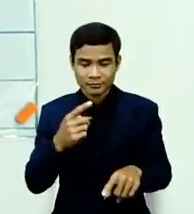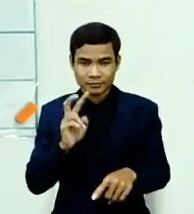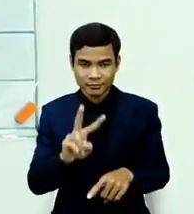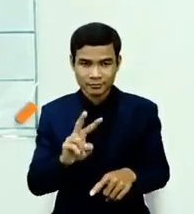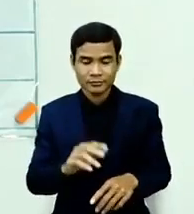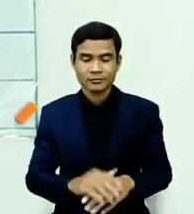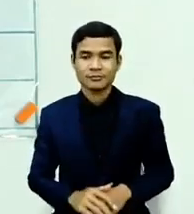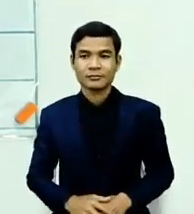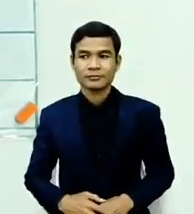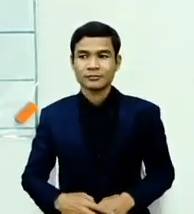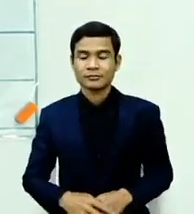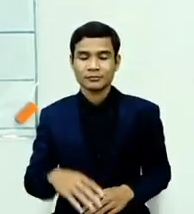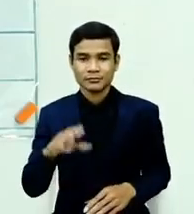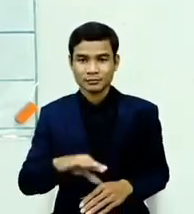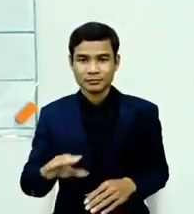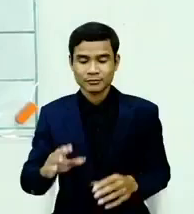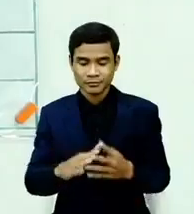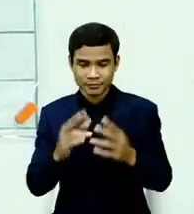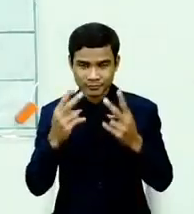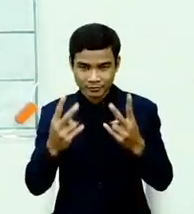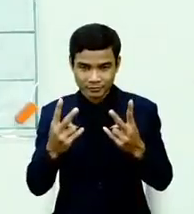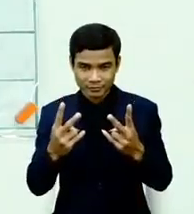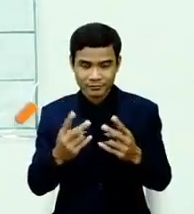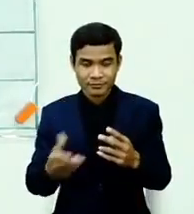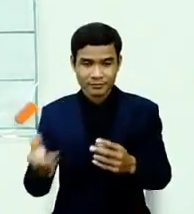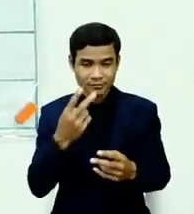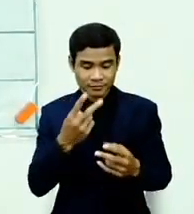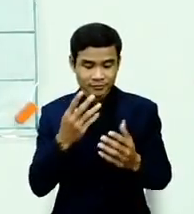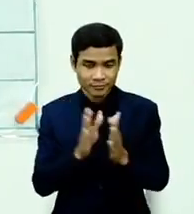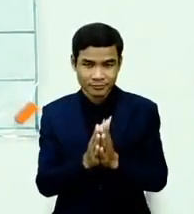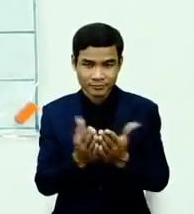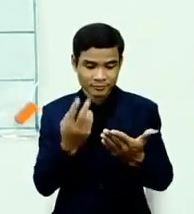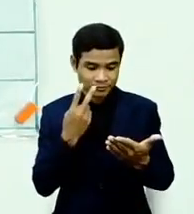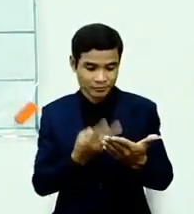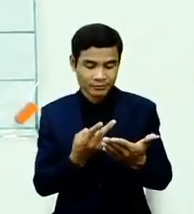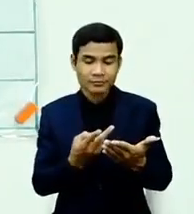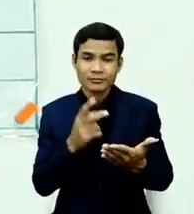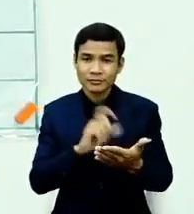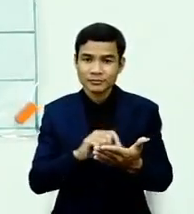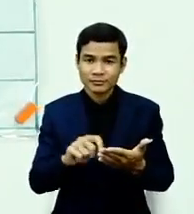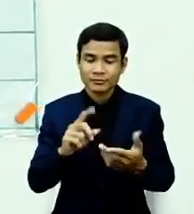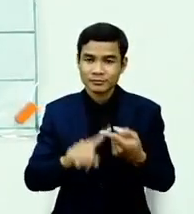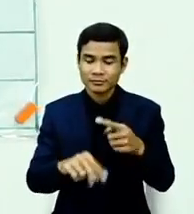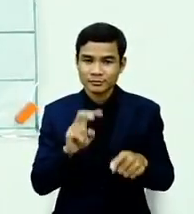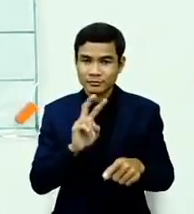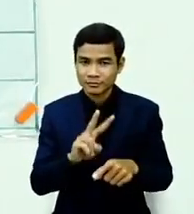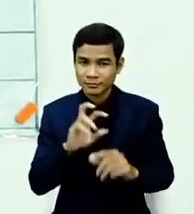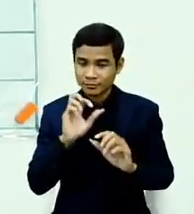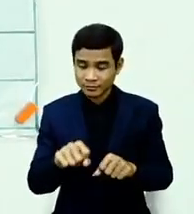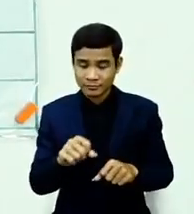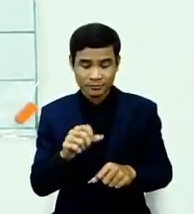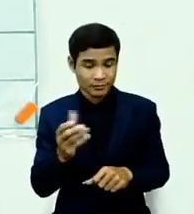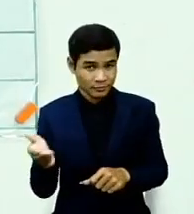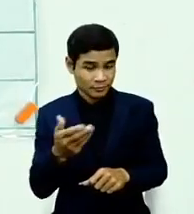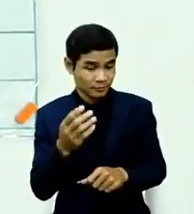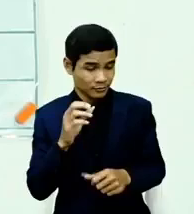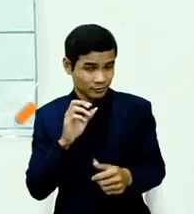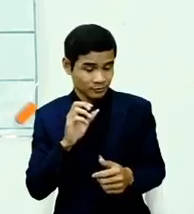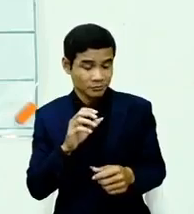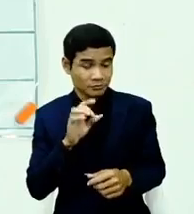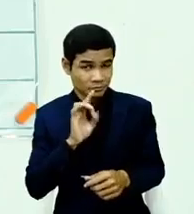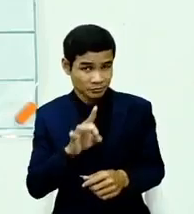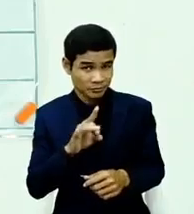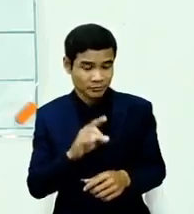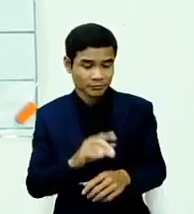2ណាចុះកូនកូនមើលនៅក្នុងសៀវភៅរបស់កូនមើលថាតើកូនបំពេញលេខ2ដែរឬទេចា